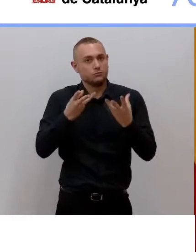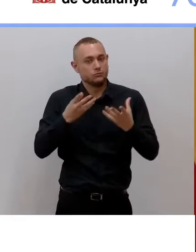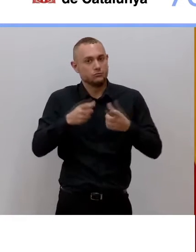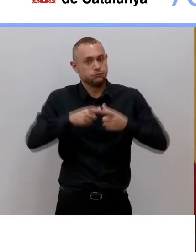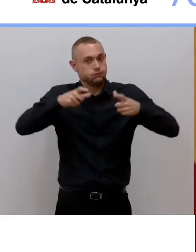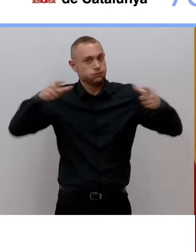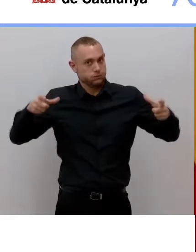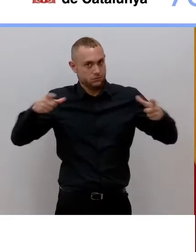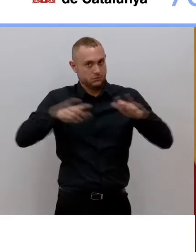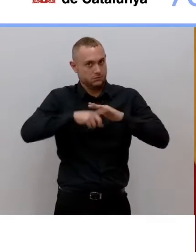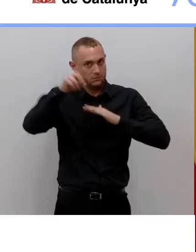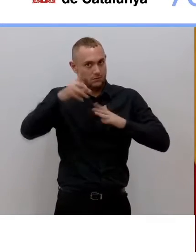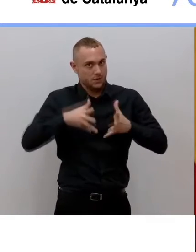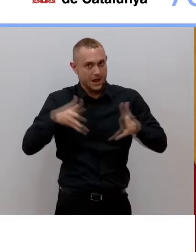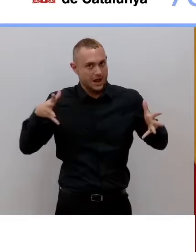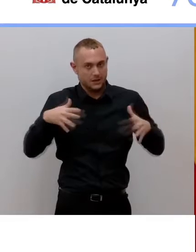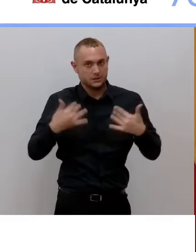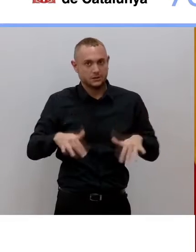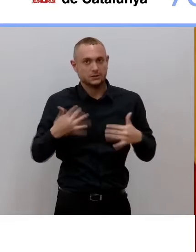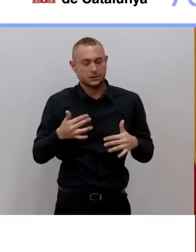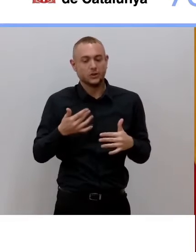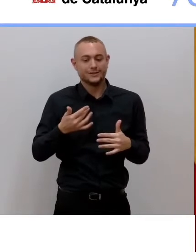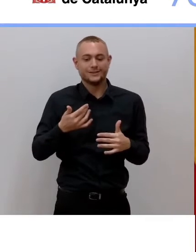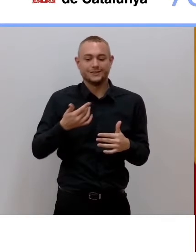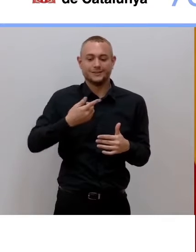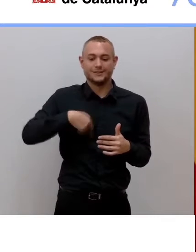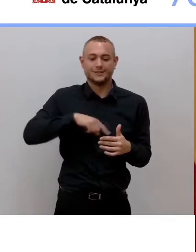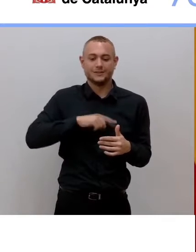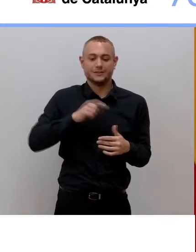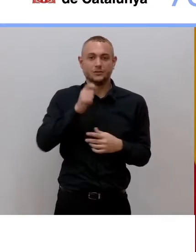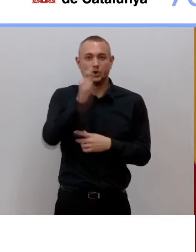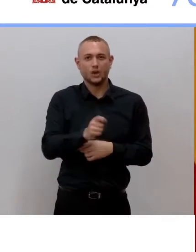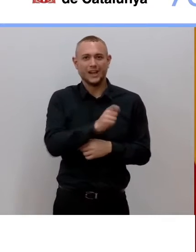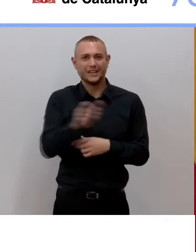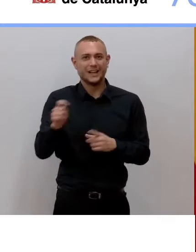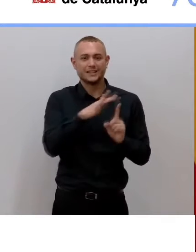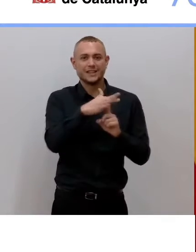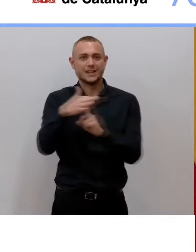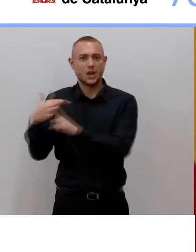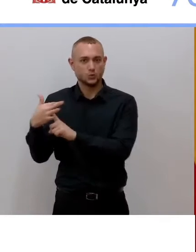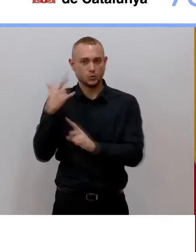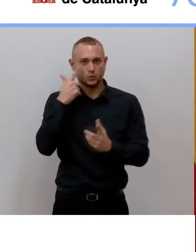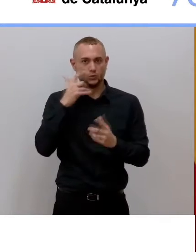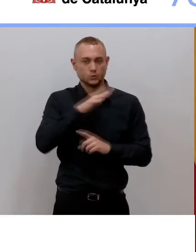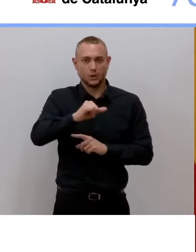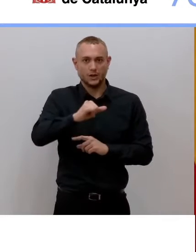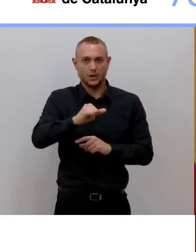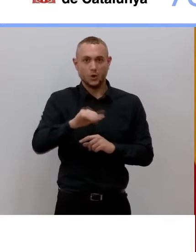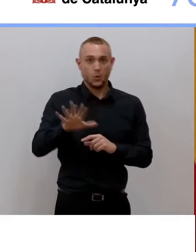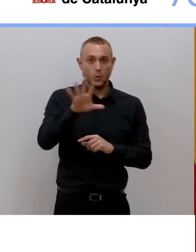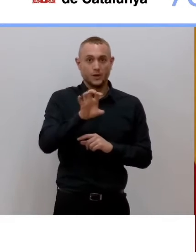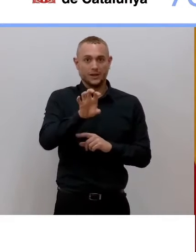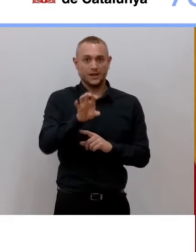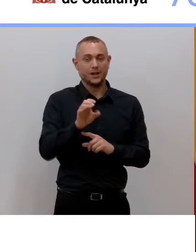tenim pràcticament que la totalitat dels casos que estem detectant ara a nivell comunitari són